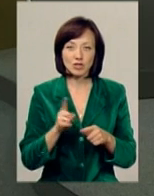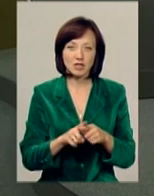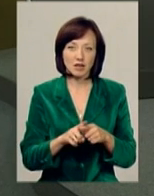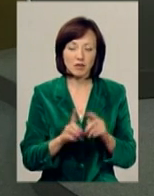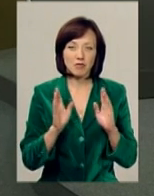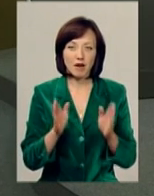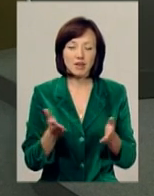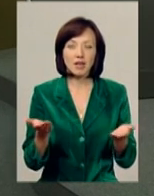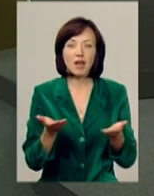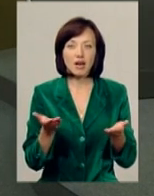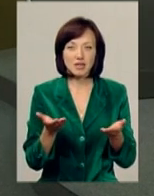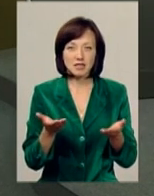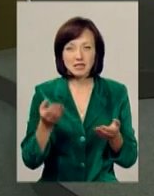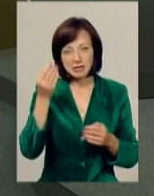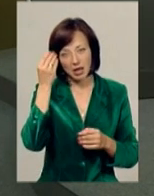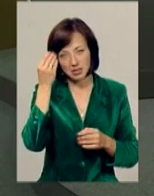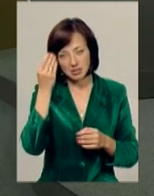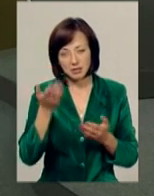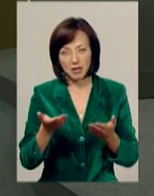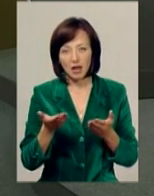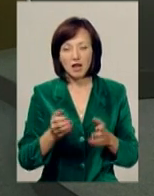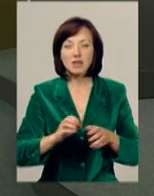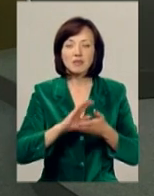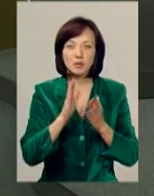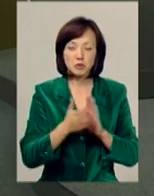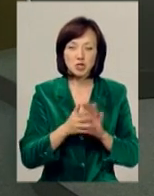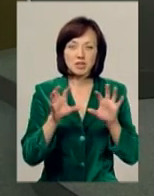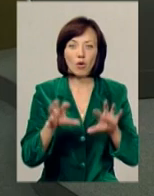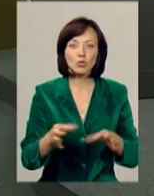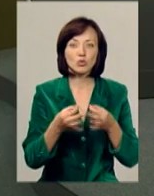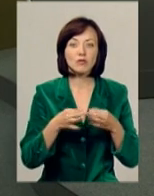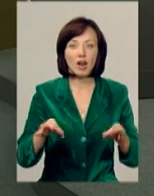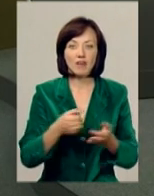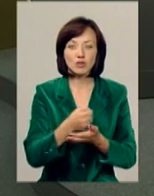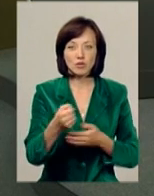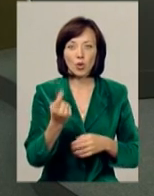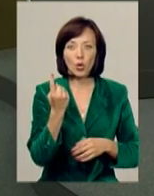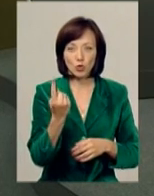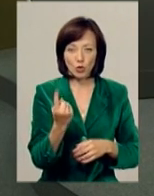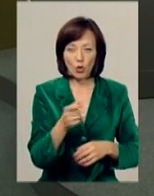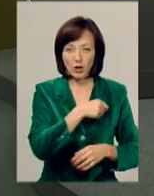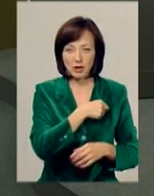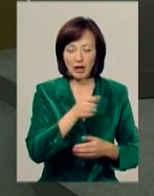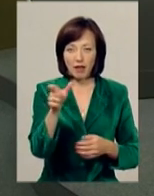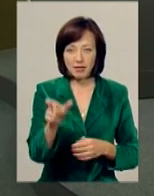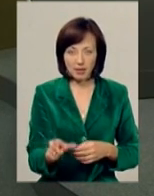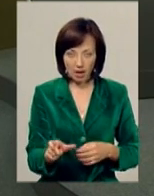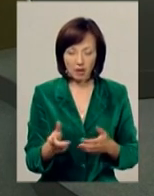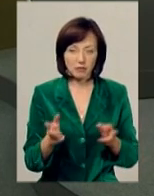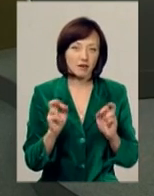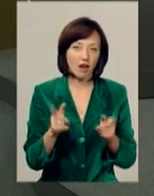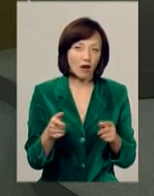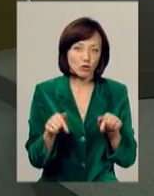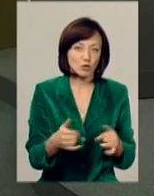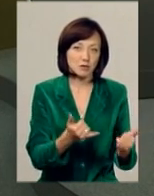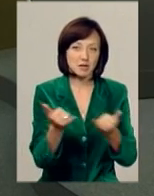це буде мати якийсь сенс тим більше за законом дозволяється висувати всього лише одного депута одного кандидата так як тут